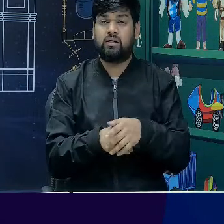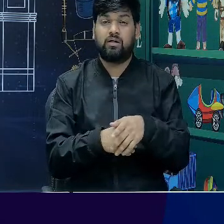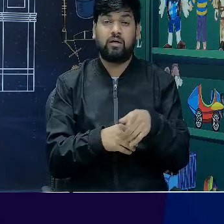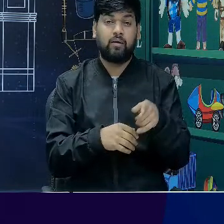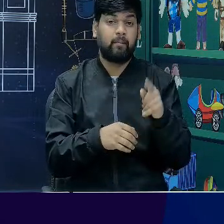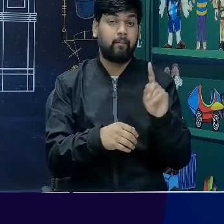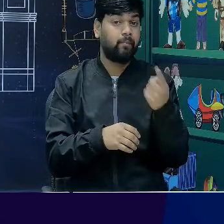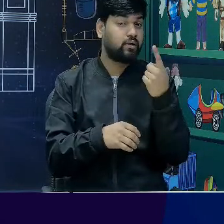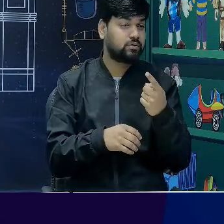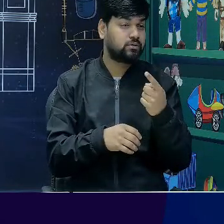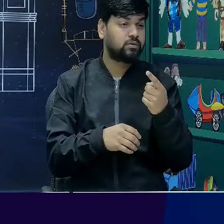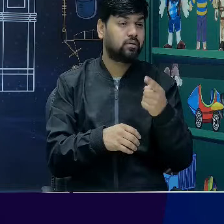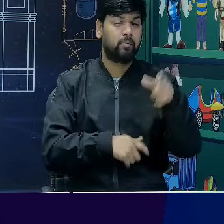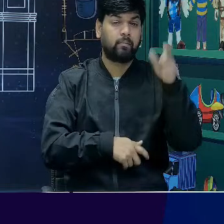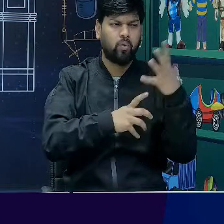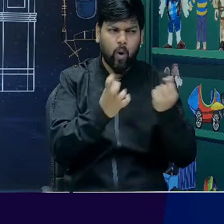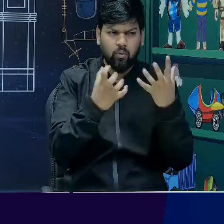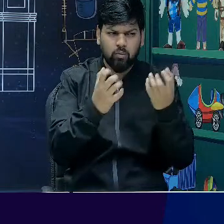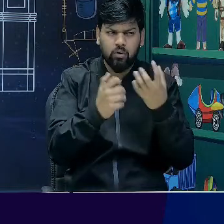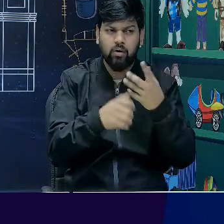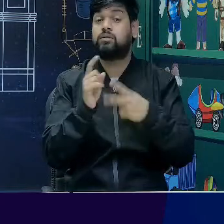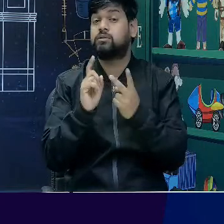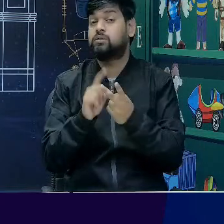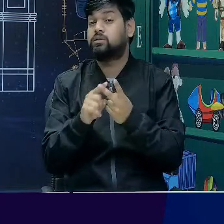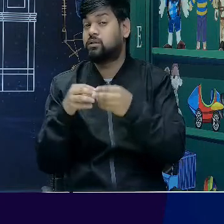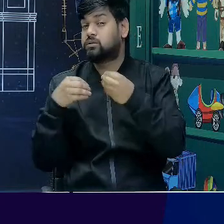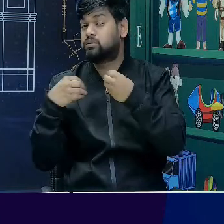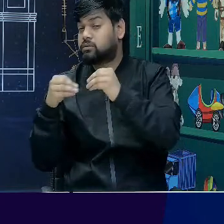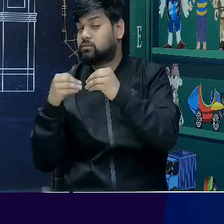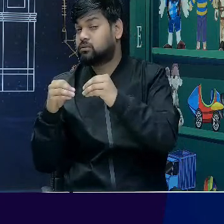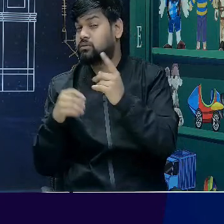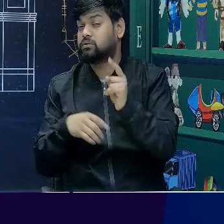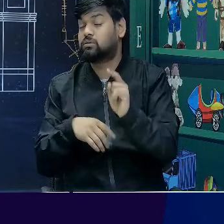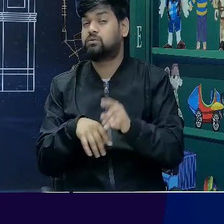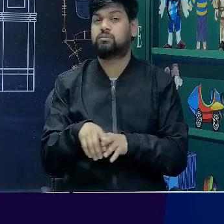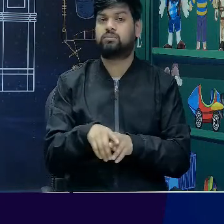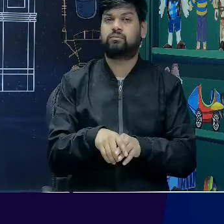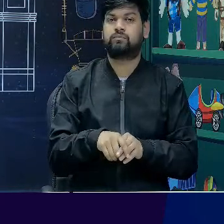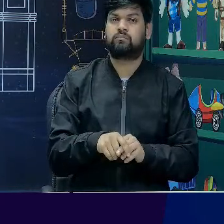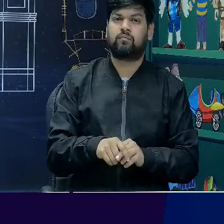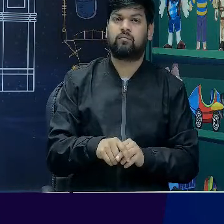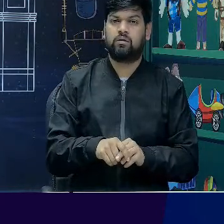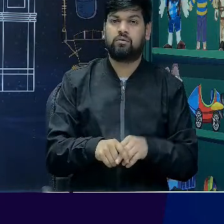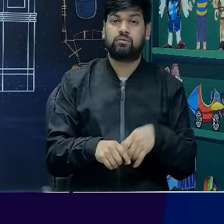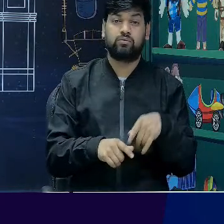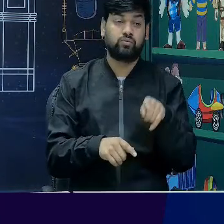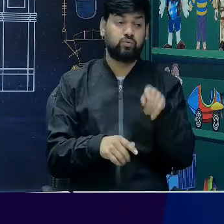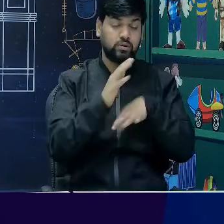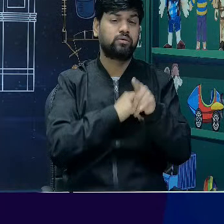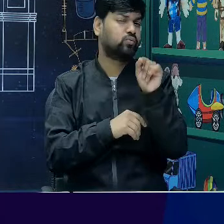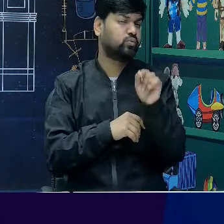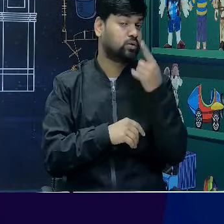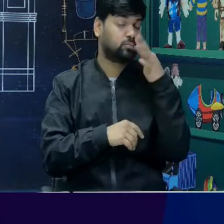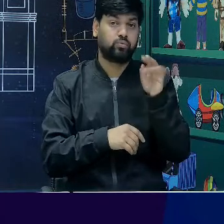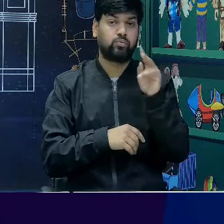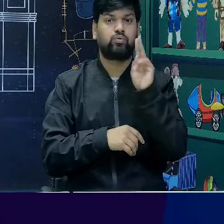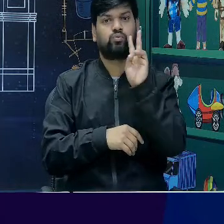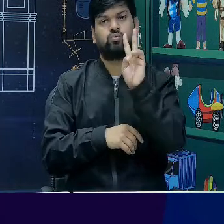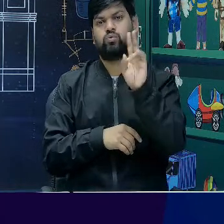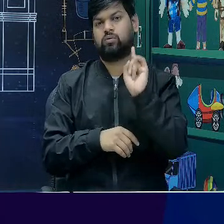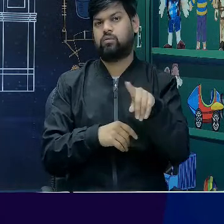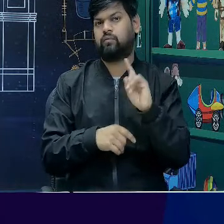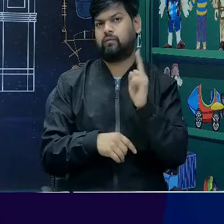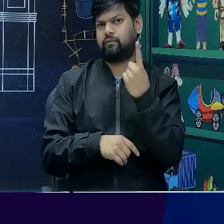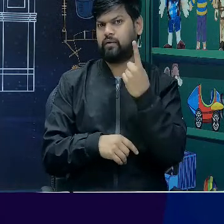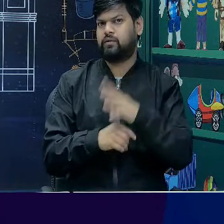is non-rivalrous, which means कि एक इंसान की कंजम्पशन दूसरे इंसान का यूजेज उसके लिए कम